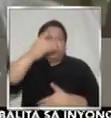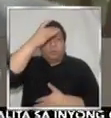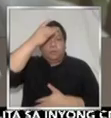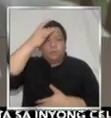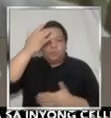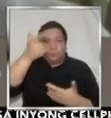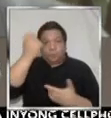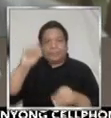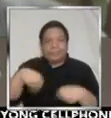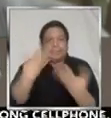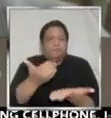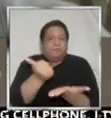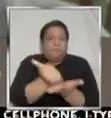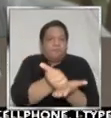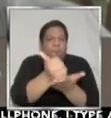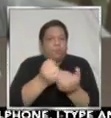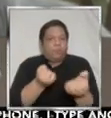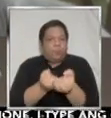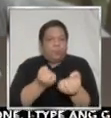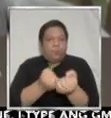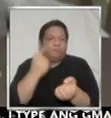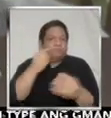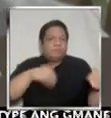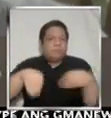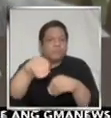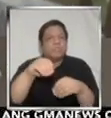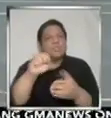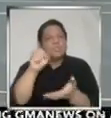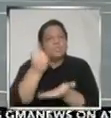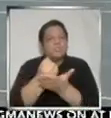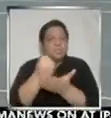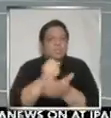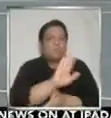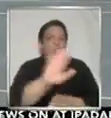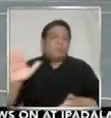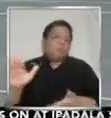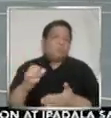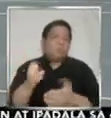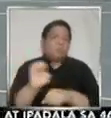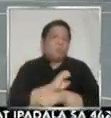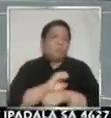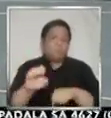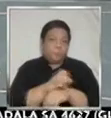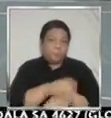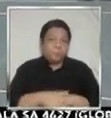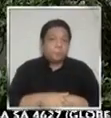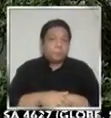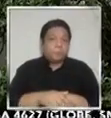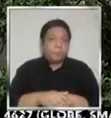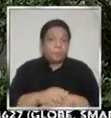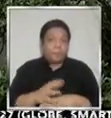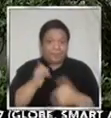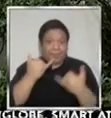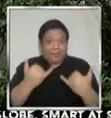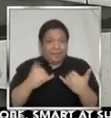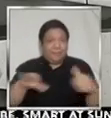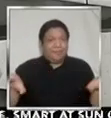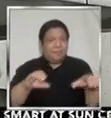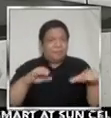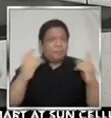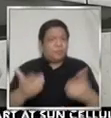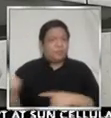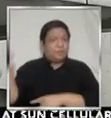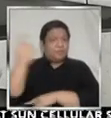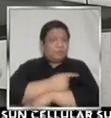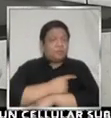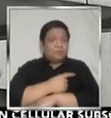them subsidy in the payment of the salaries of their employees. Kasabay ng pagunita sa Labor Day ngayong araw, inilabas ng Dole